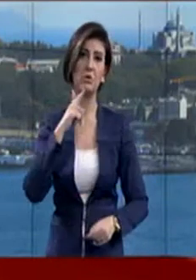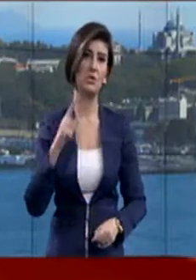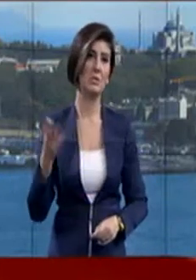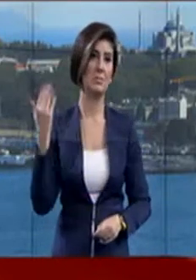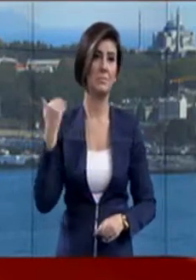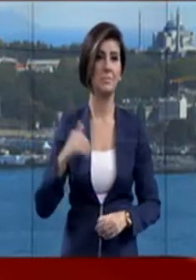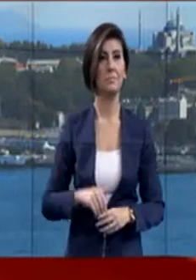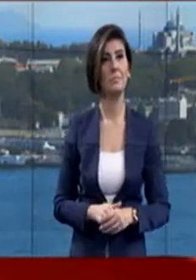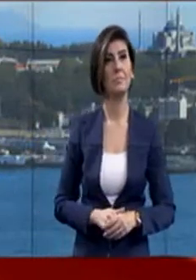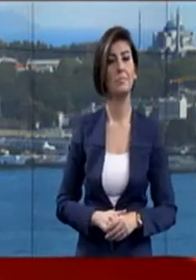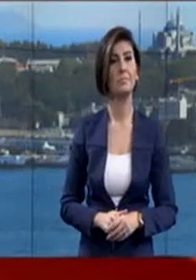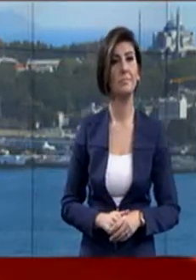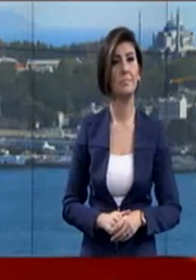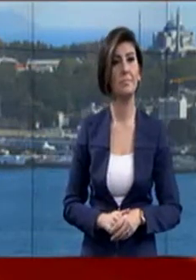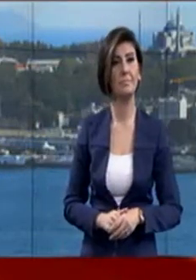gerçekleştirmişti.